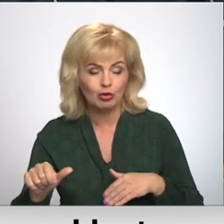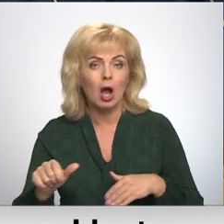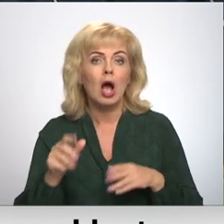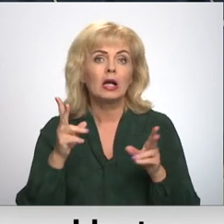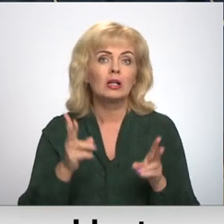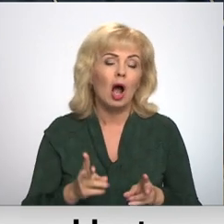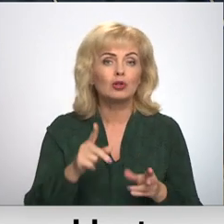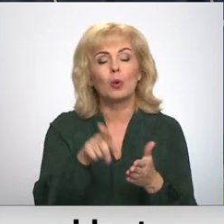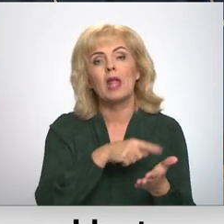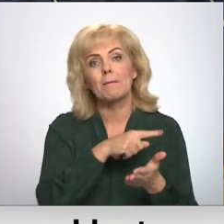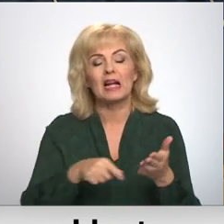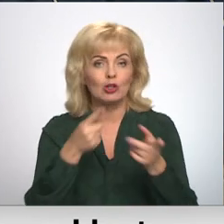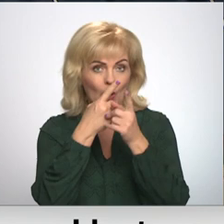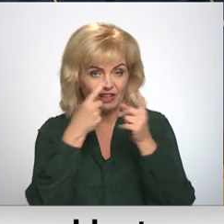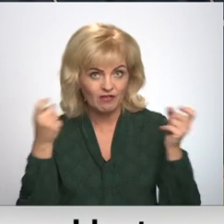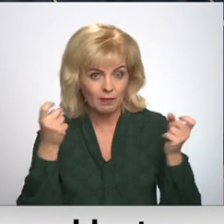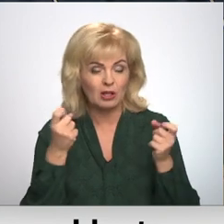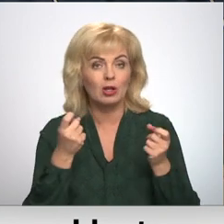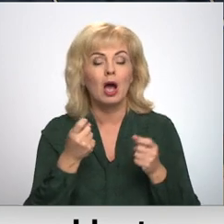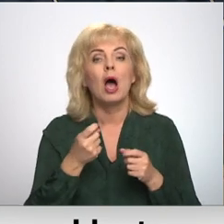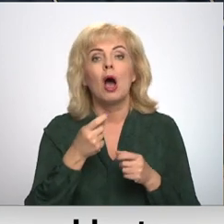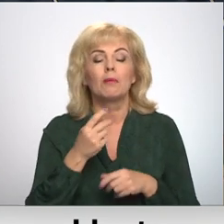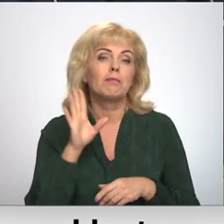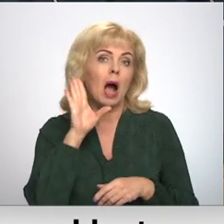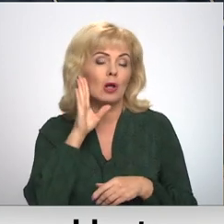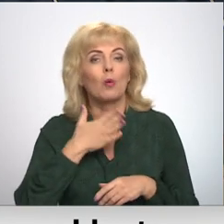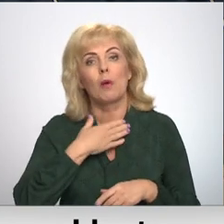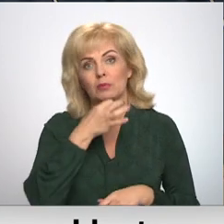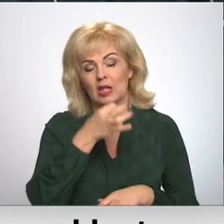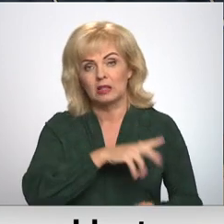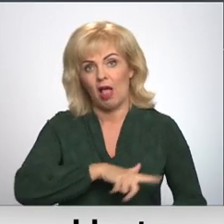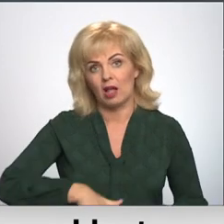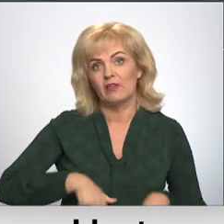krīzi un dezinformāciju. Lūk, paklausīsimies, ko teica Latvijas premjers.